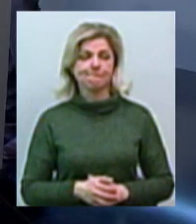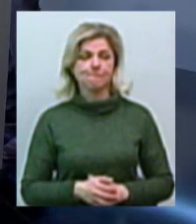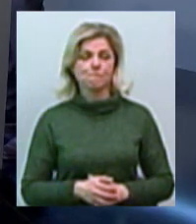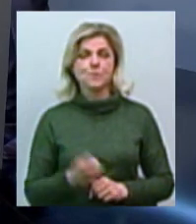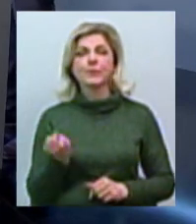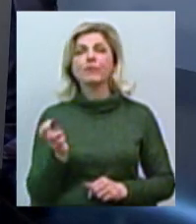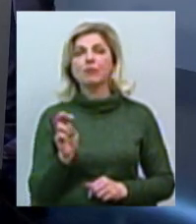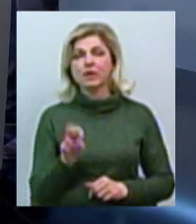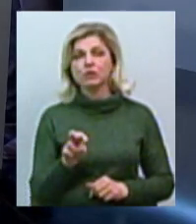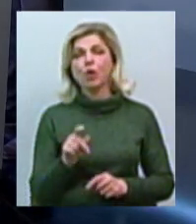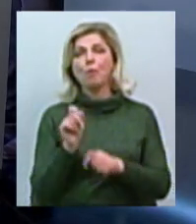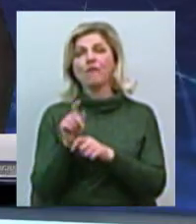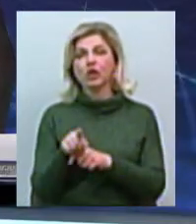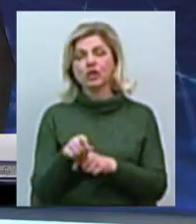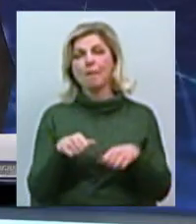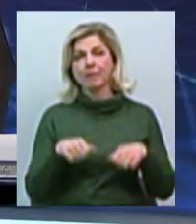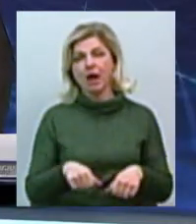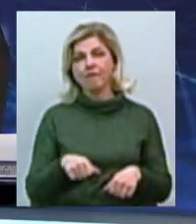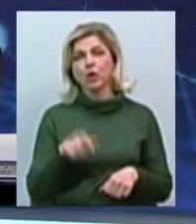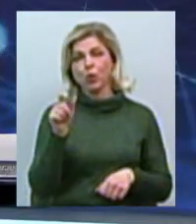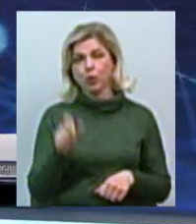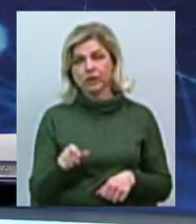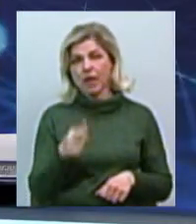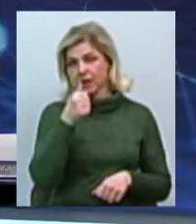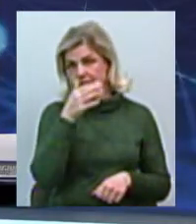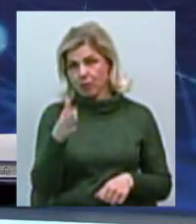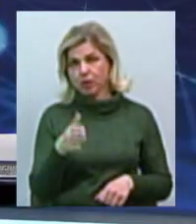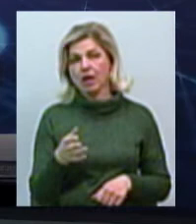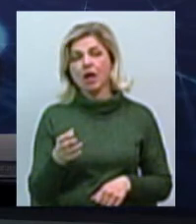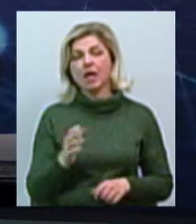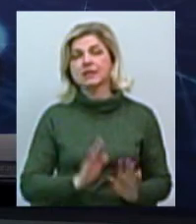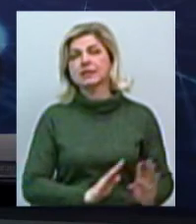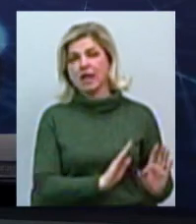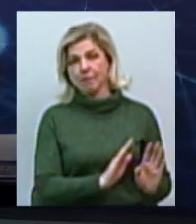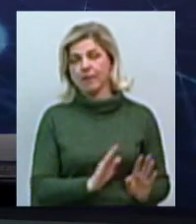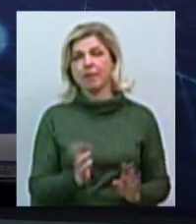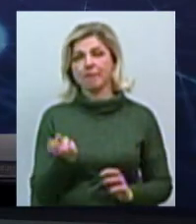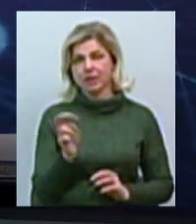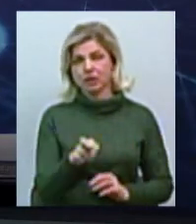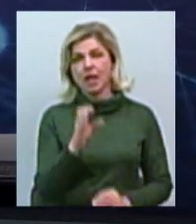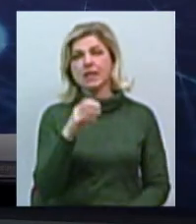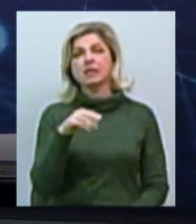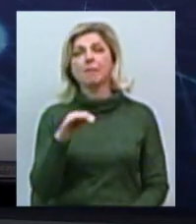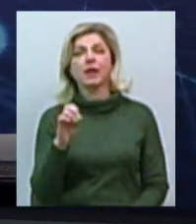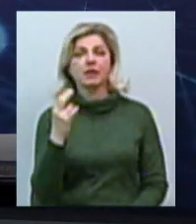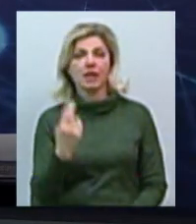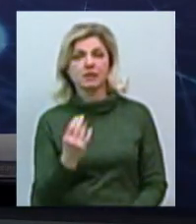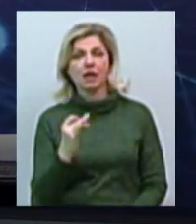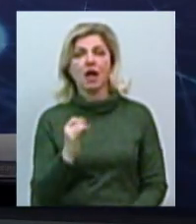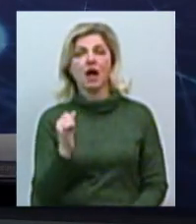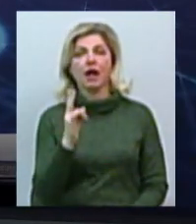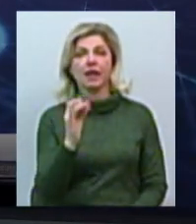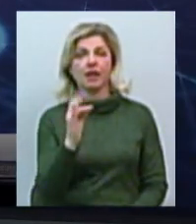уповноважена Верховної Ради з прав людини Людмила Денисова не змогла. Заступник Степанець Олена прийшла. І Анатолій Кирилович